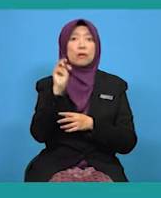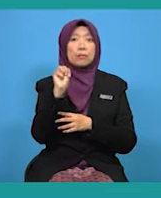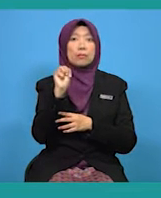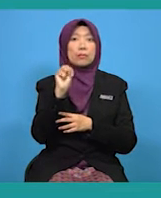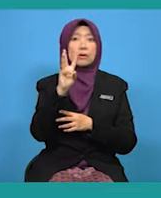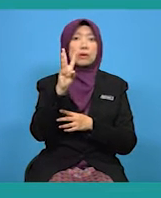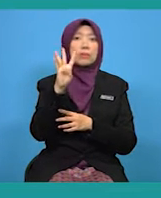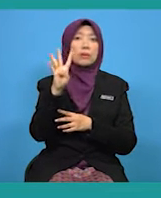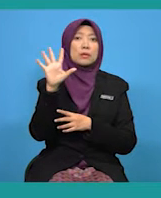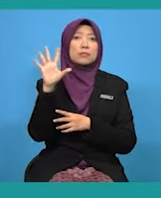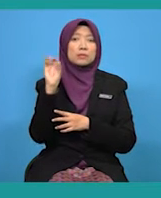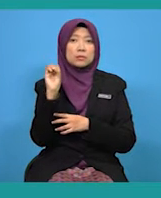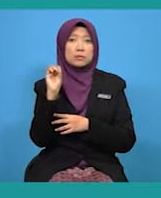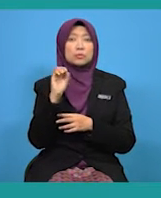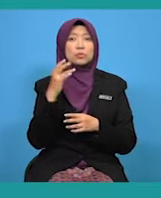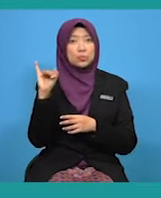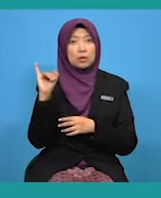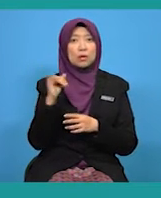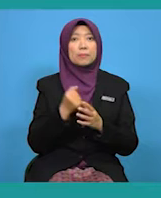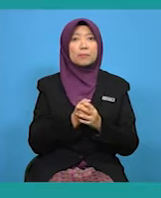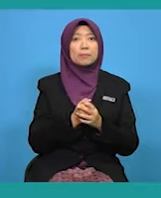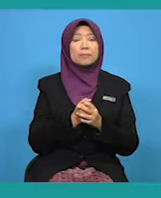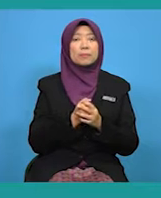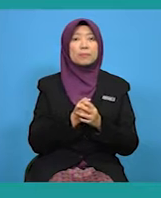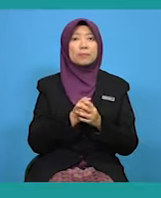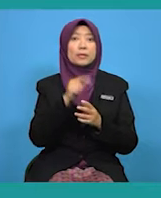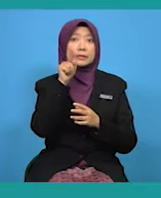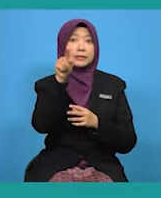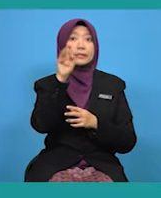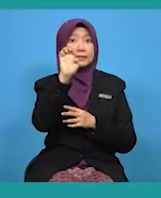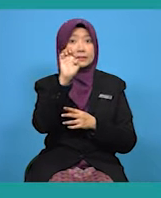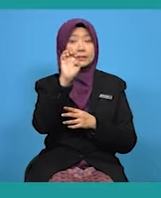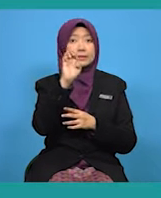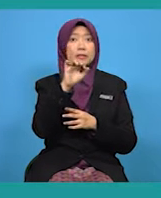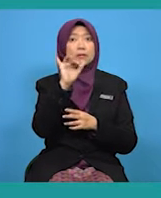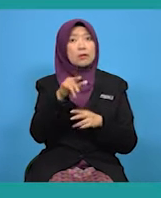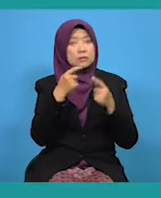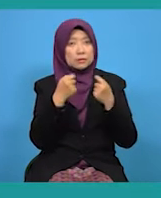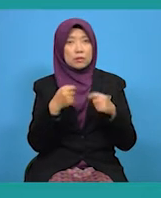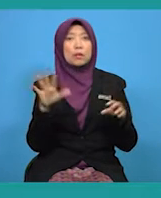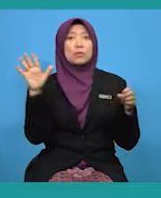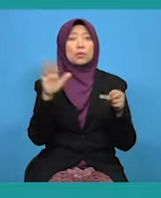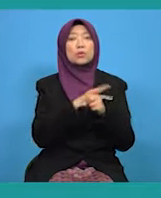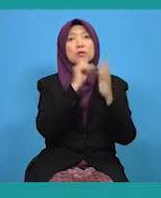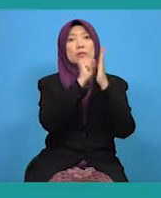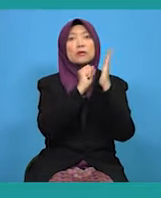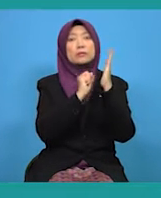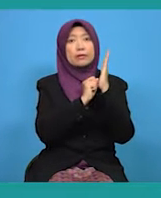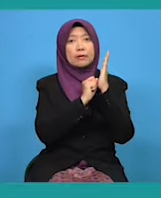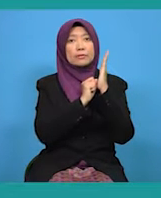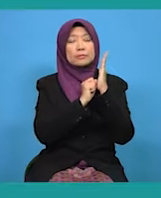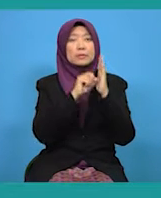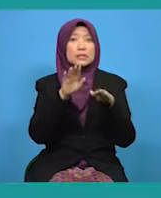ariemm 6450 juta yaitu pada tdi yang telah memenuhi syarat